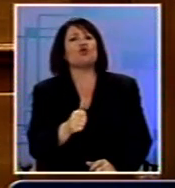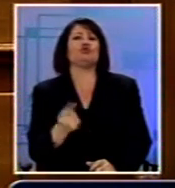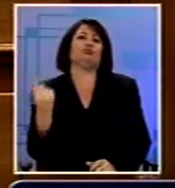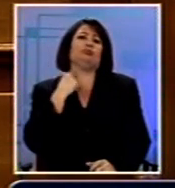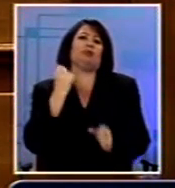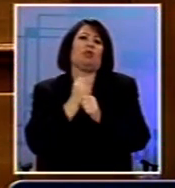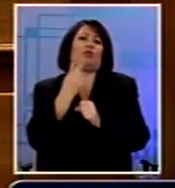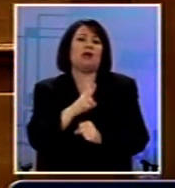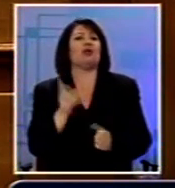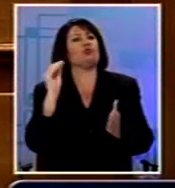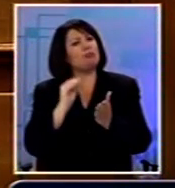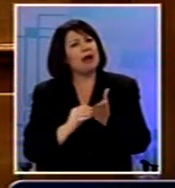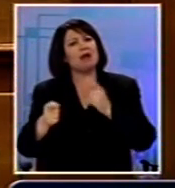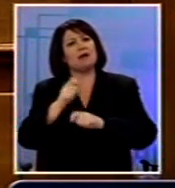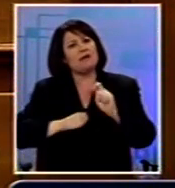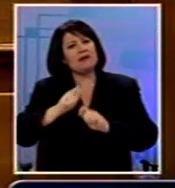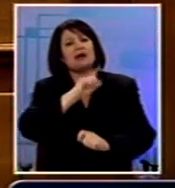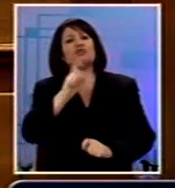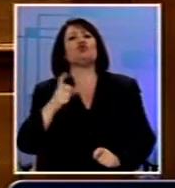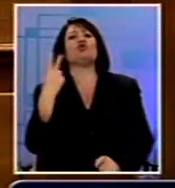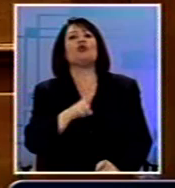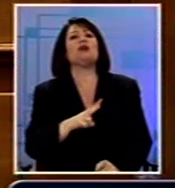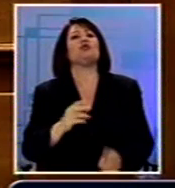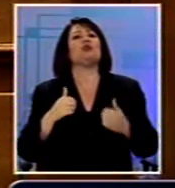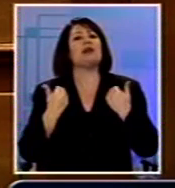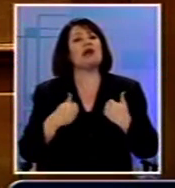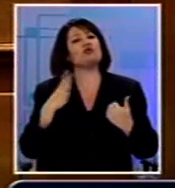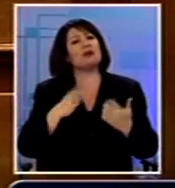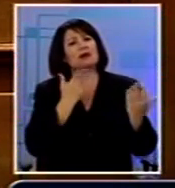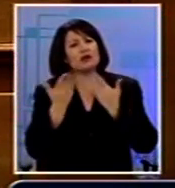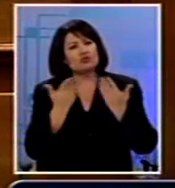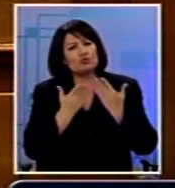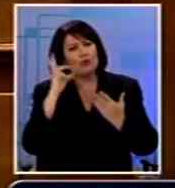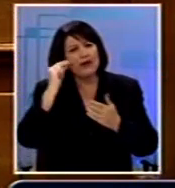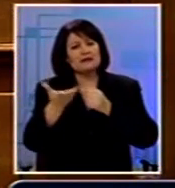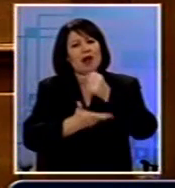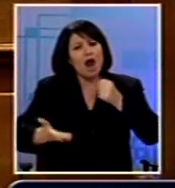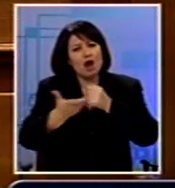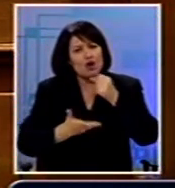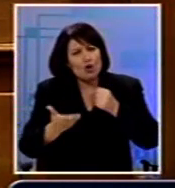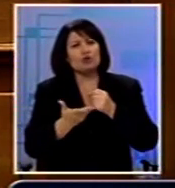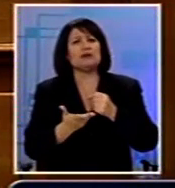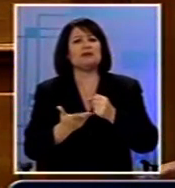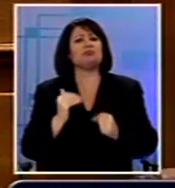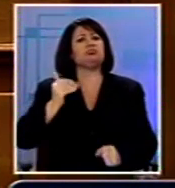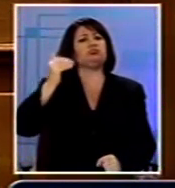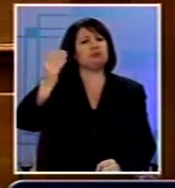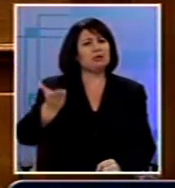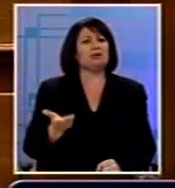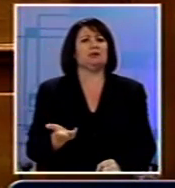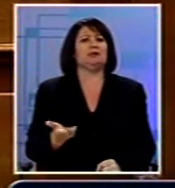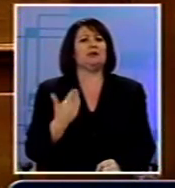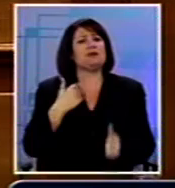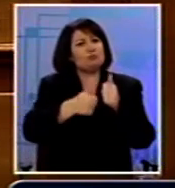δουλειά του να ξαναφτιάξει τη ζωή του, είτε νέος που θέλει να σπουδάσει, και οι αγρότες οι οποίοι βρίσκονται πολύ ψηλά στις δικές